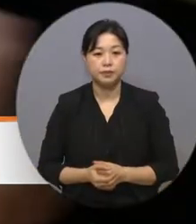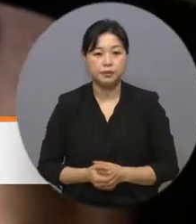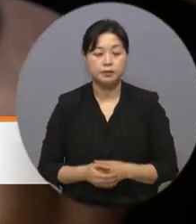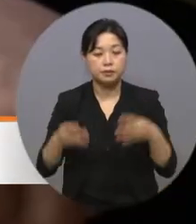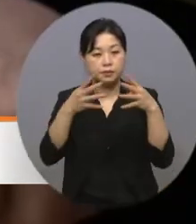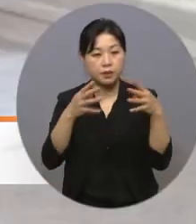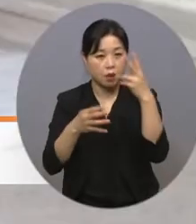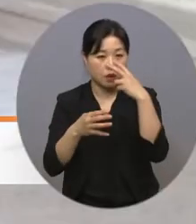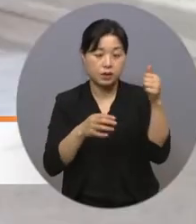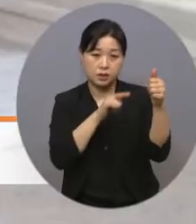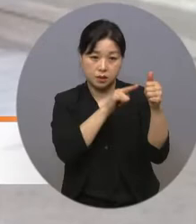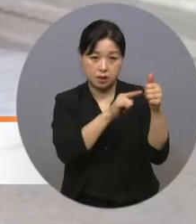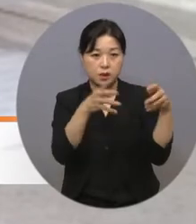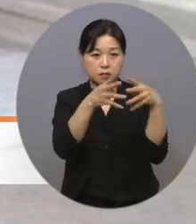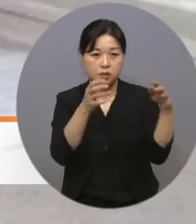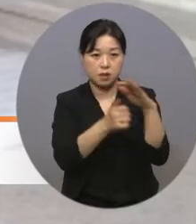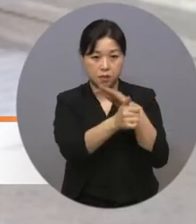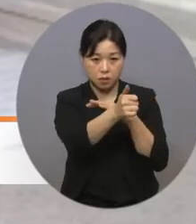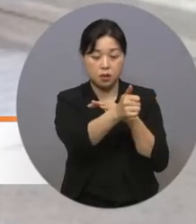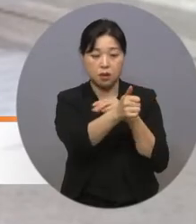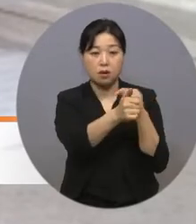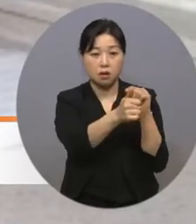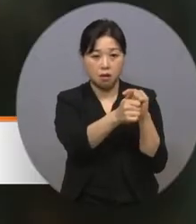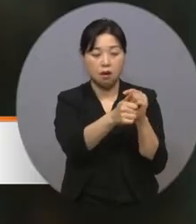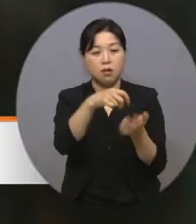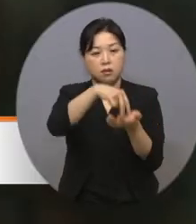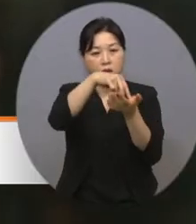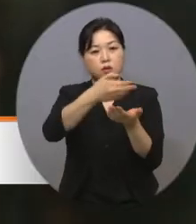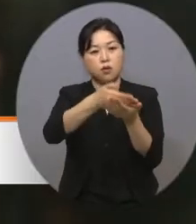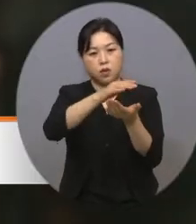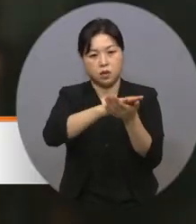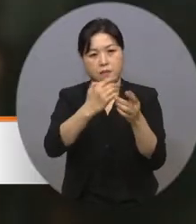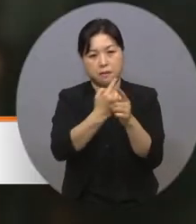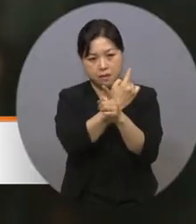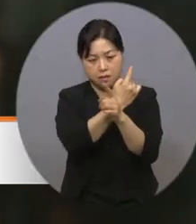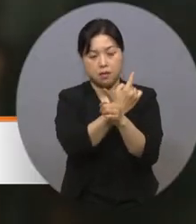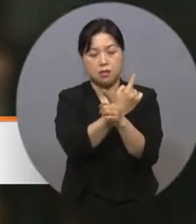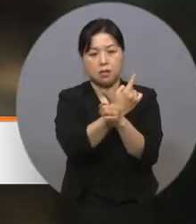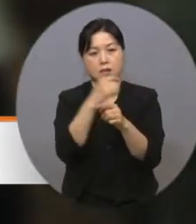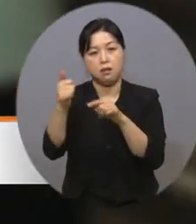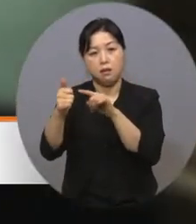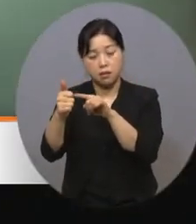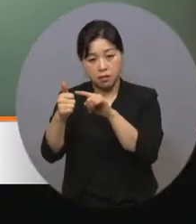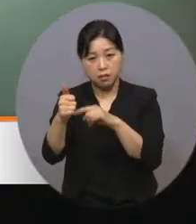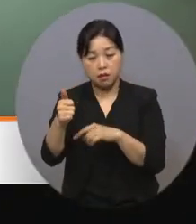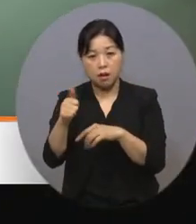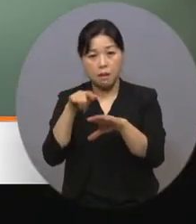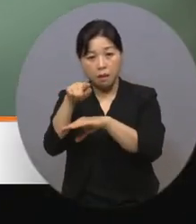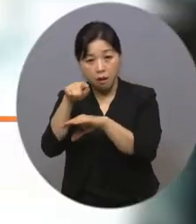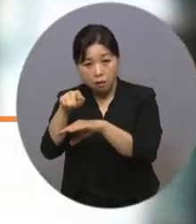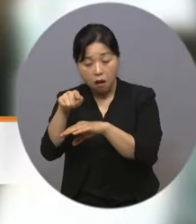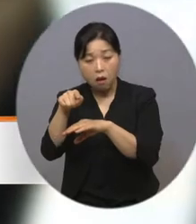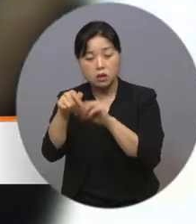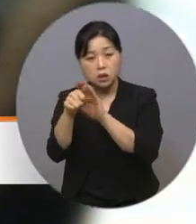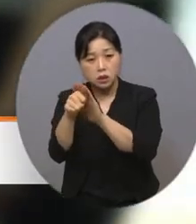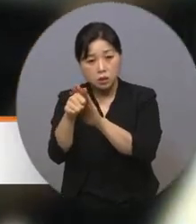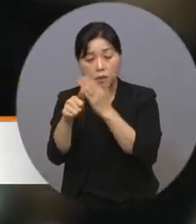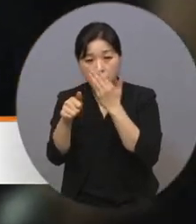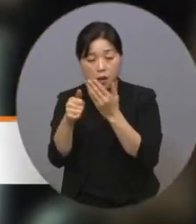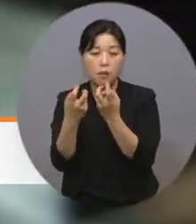아파트 관리소장과 입주자 대표자가 승강기 교체를 하면서 A씨의 아무런 대체 이동수단 등 편의를 제공하지